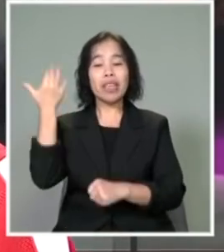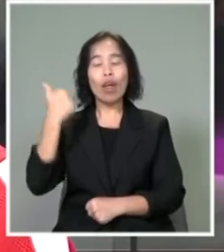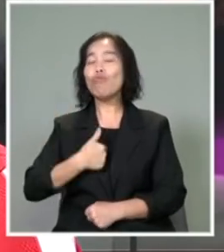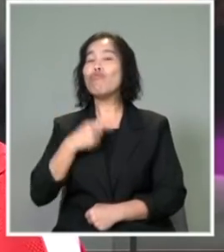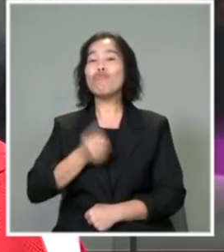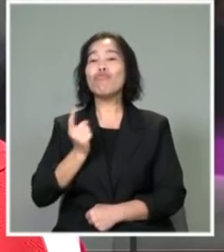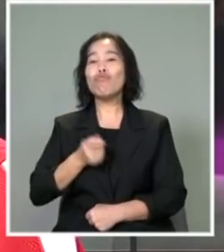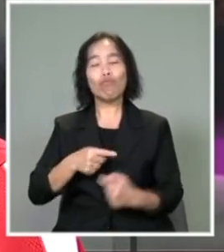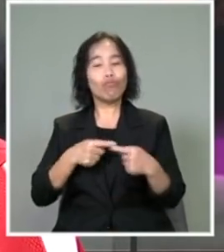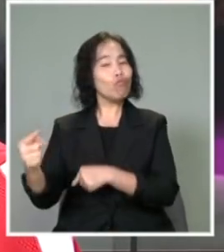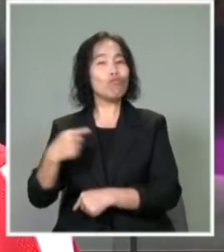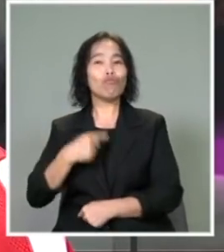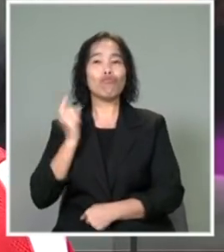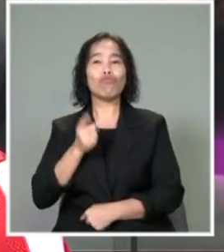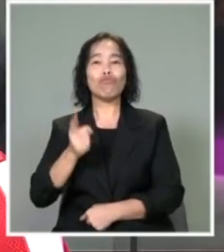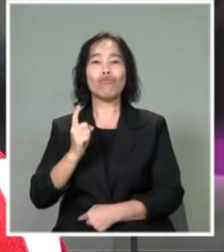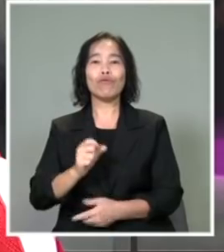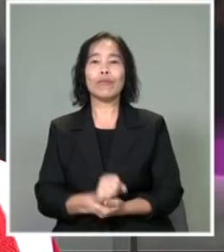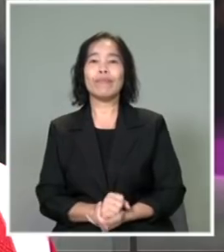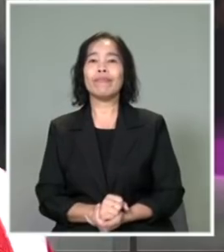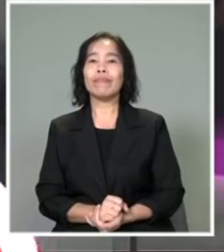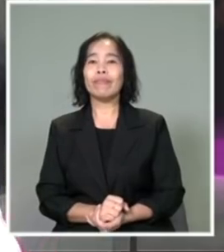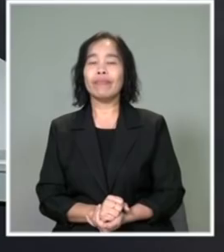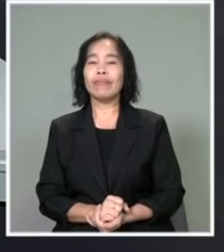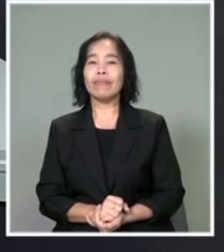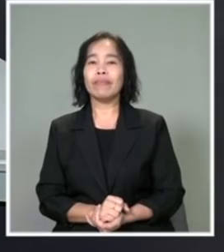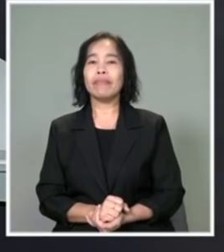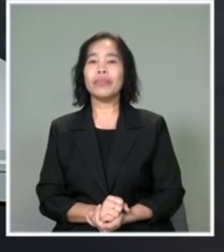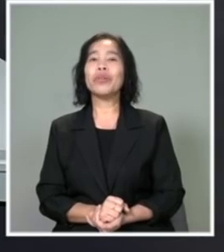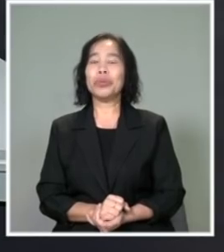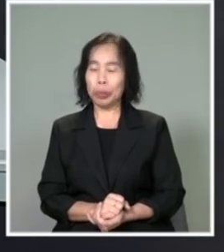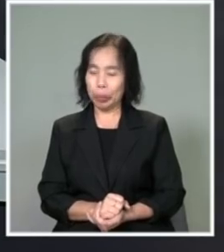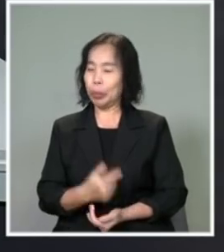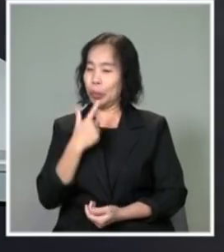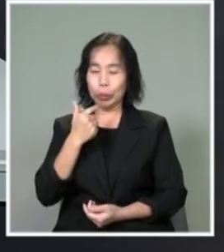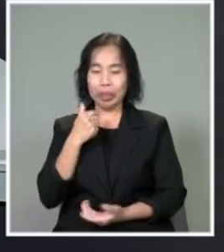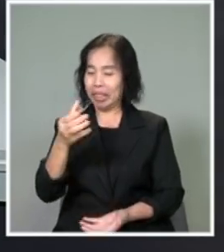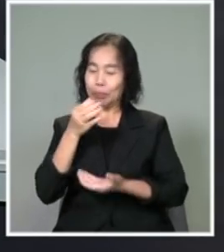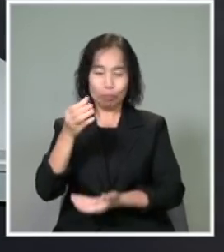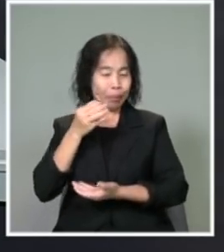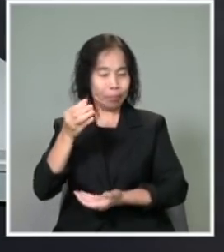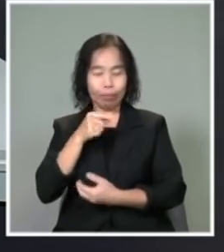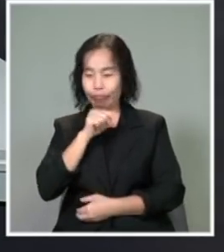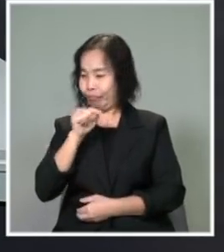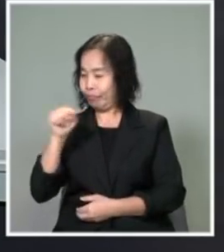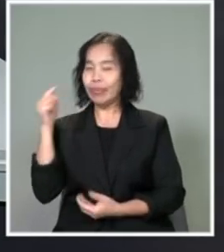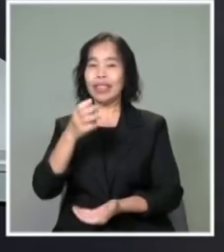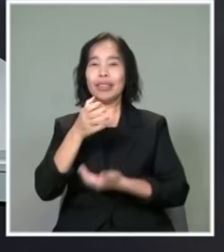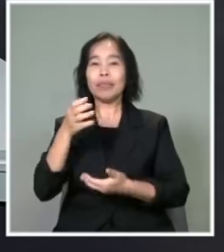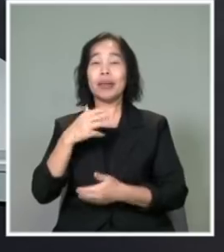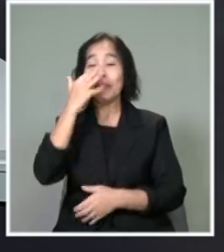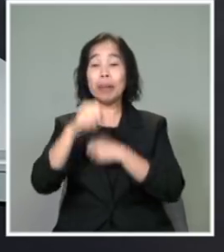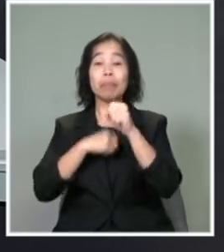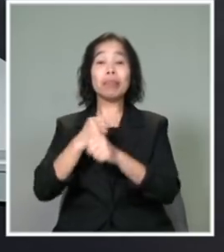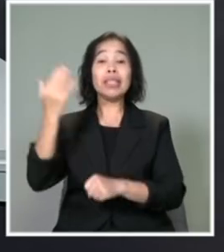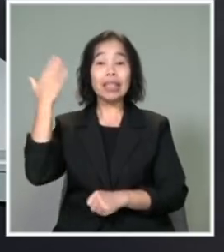แล้วก็เยอะครับปีนี้ก็ต้องแชมป์เดียวอีกครั้งครับ ทุกคนนี่พูดถึงคำว่าแชมป์เดี่ยวแชมป์เดี่ยวหมดเลยนะครับเพราะว่าย้อนกลับไปหนที่แล้วเนี่ย